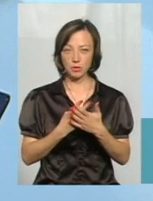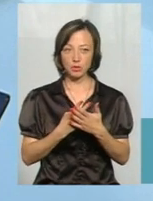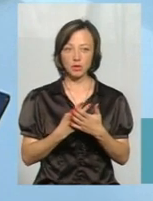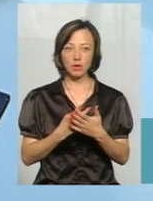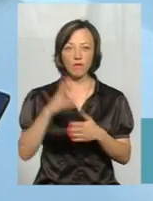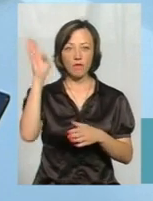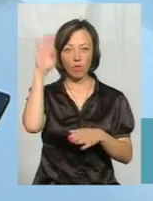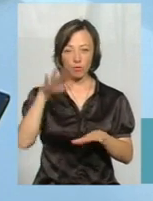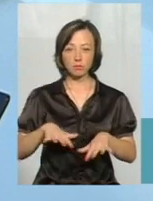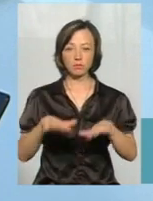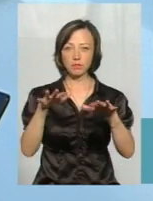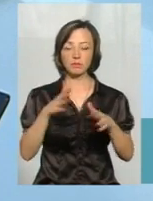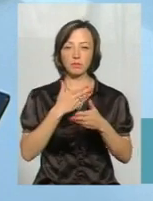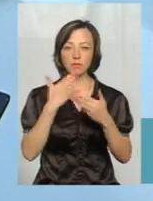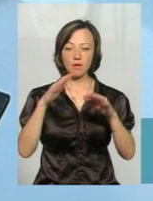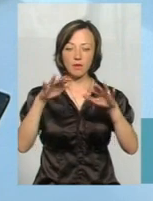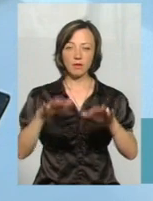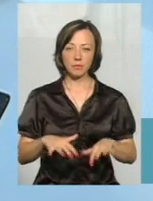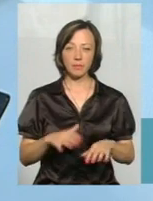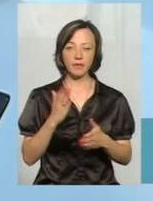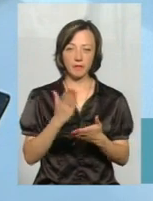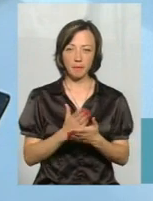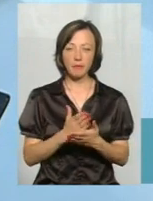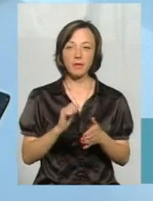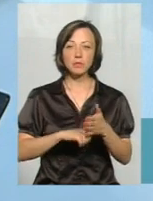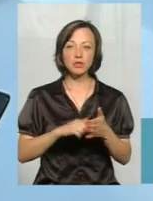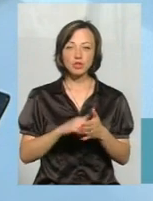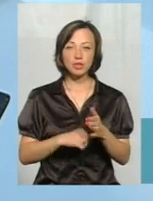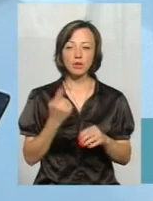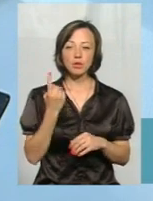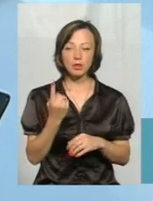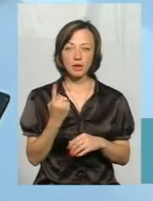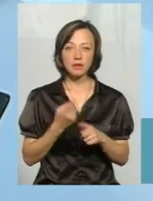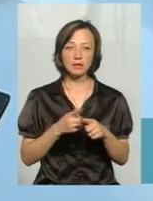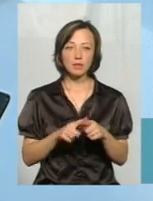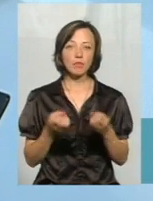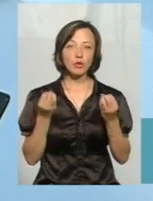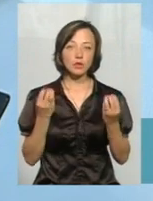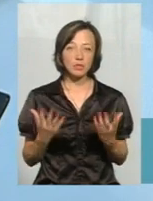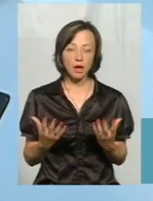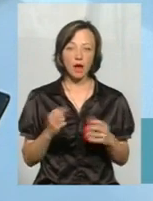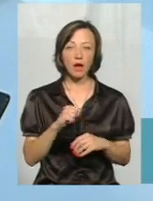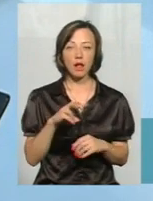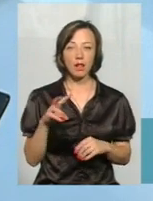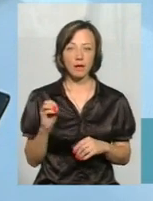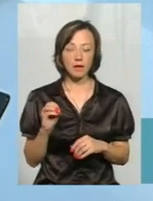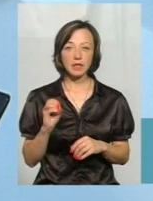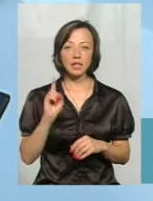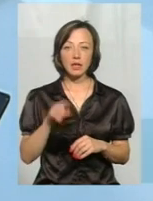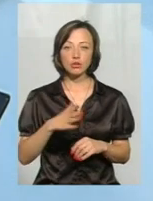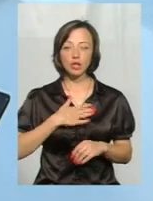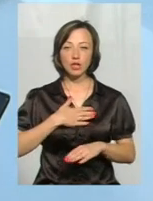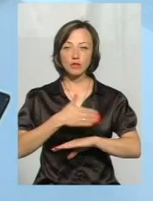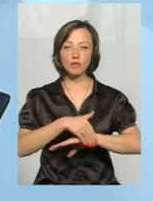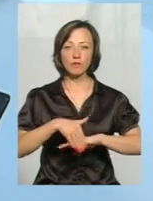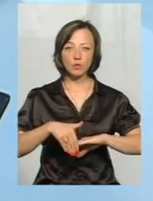ще стоять, на яких стоять води, і вода не сходить. Причина є, одна із таких, вроді, вона проста причина, але те, що на наших